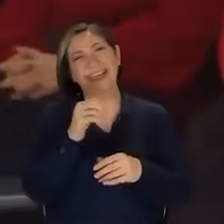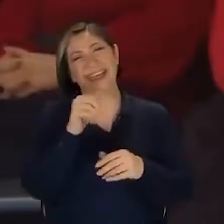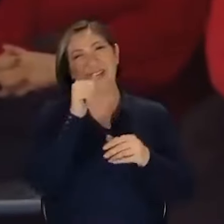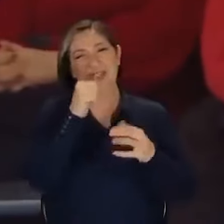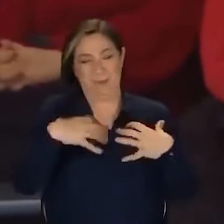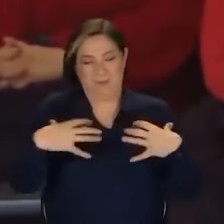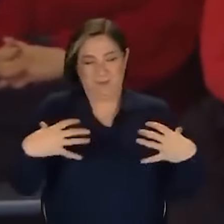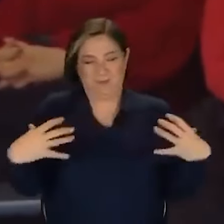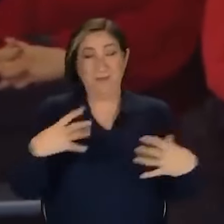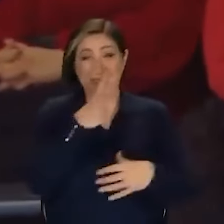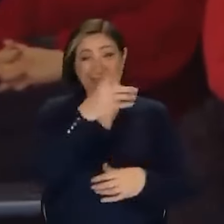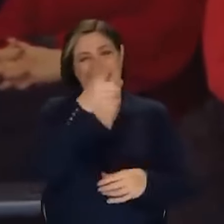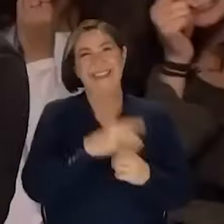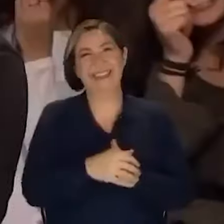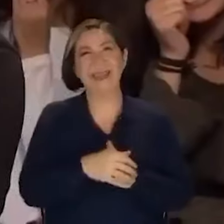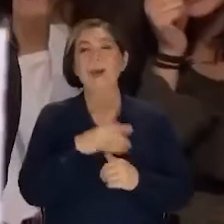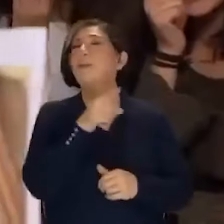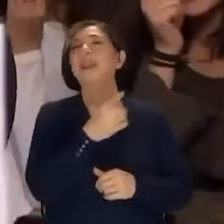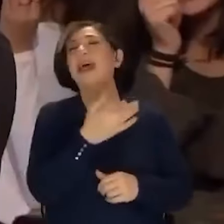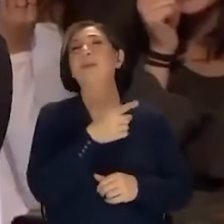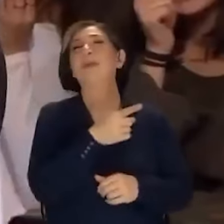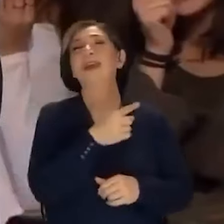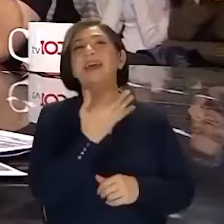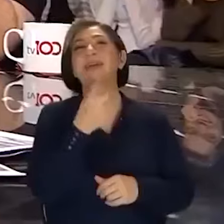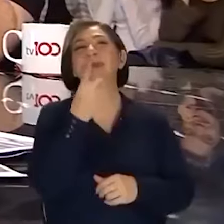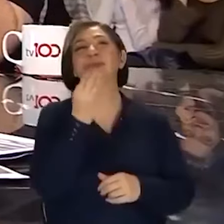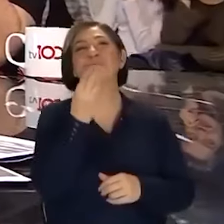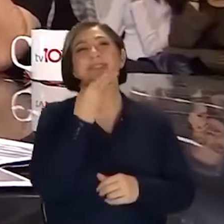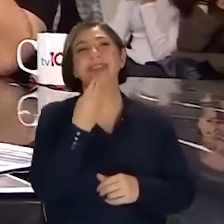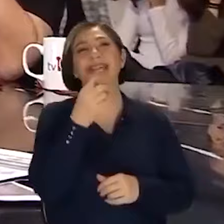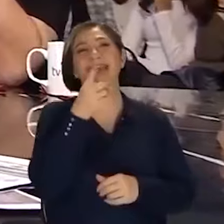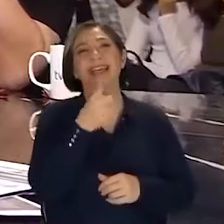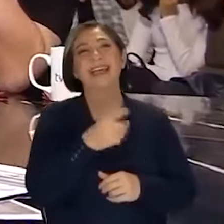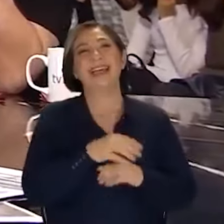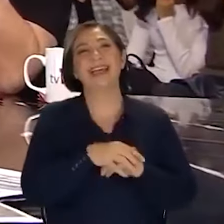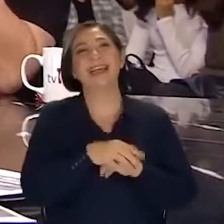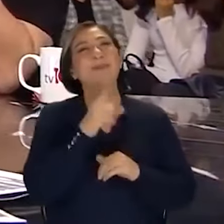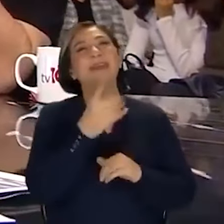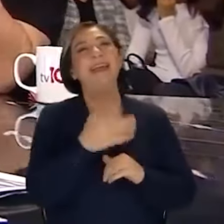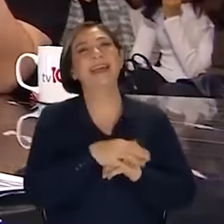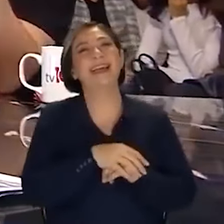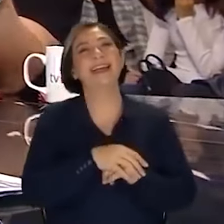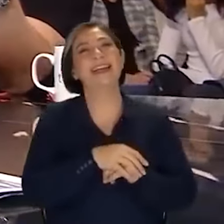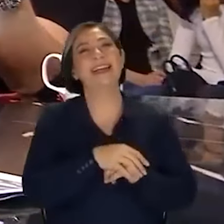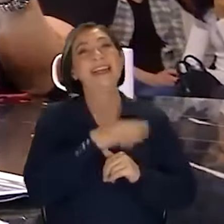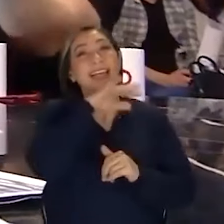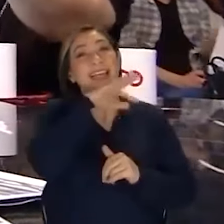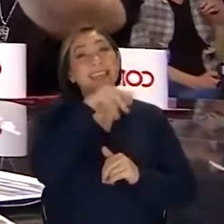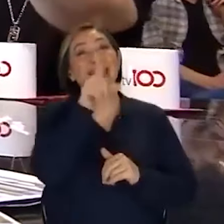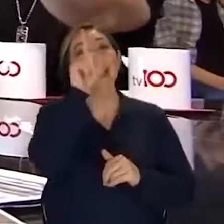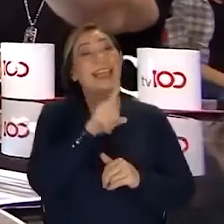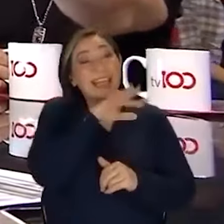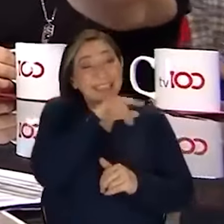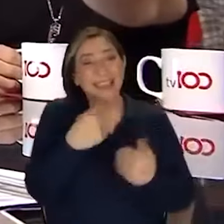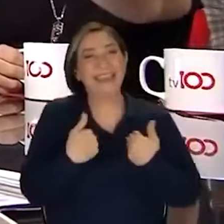var tanırsın o ödemi bu ne bu ne bu ne bu çok bu çok güzel Gel GİS Ay bu ne yaşlılık ilk